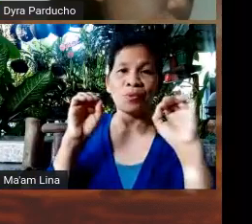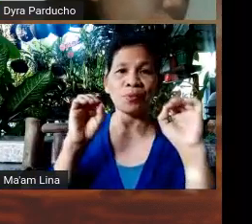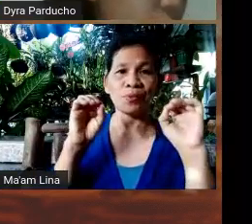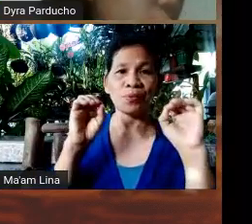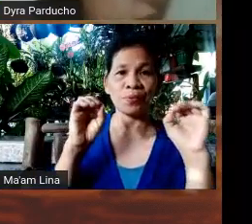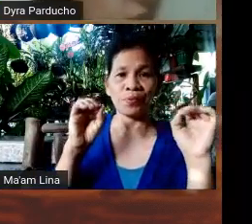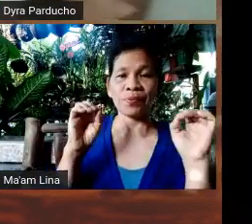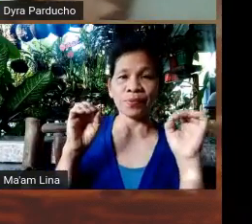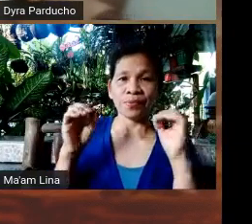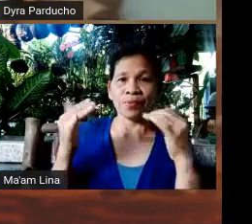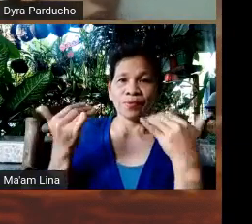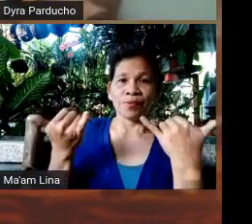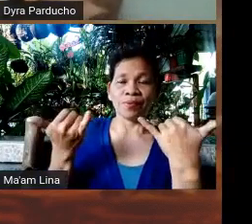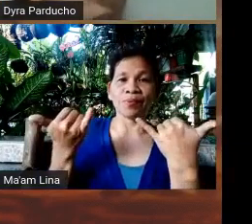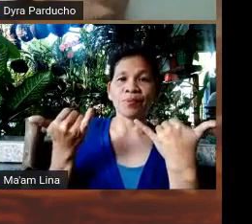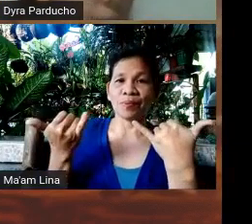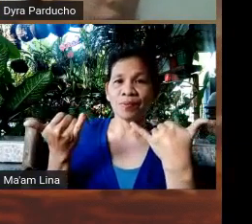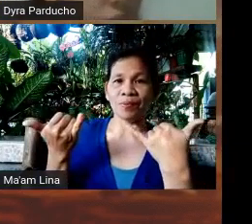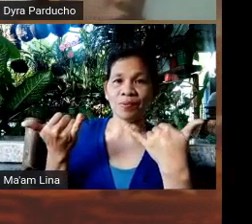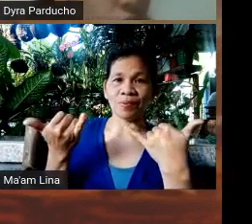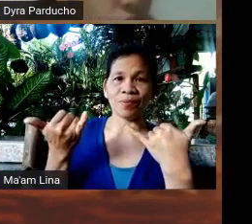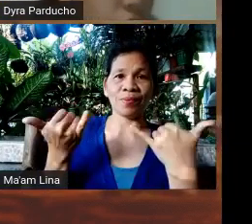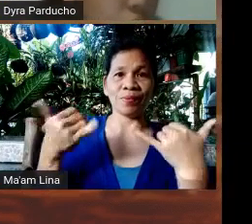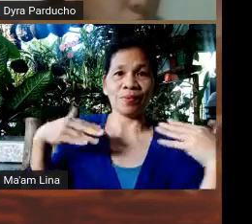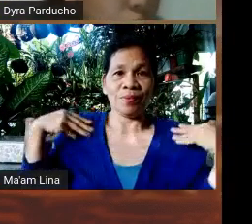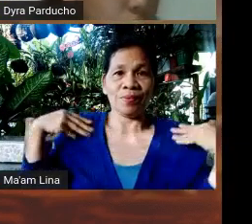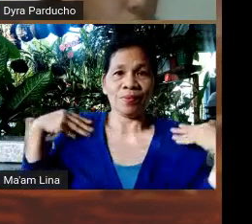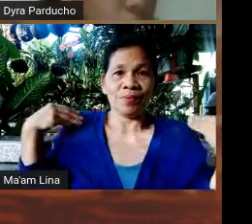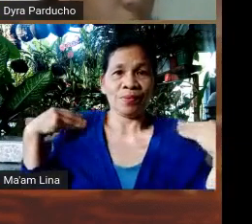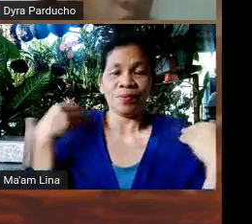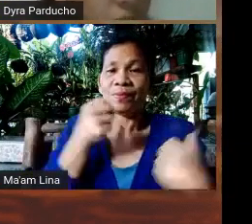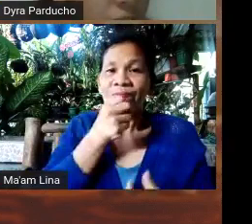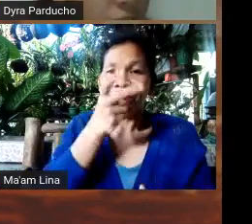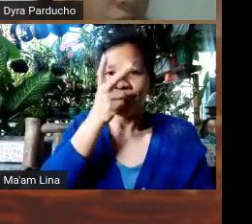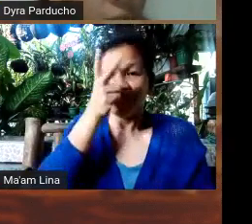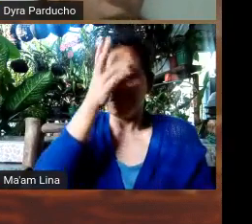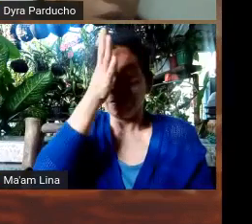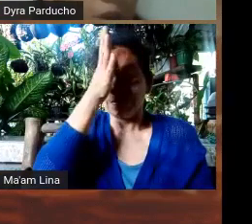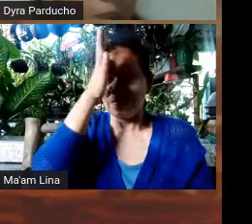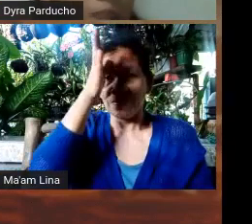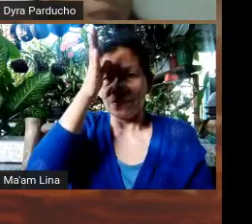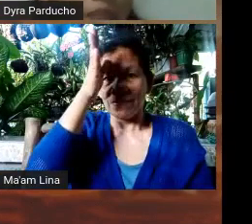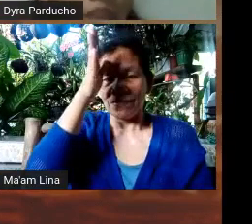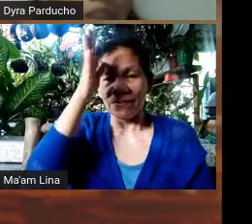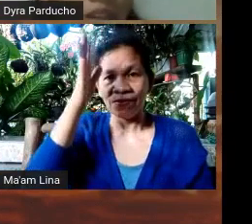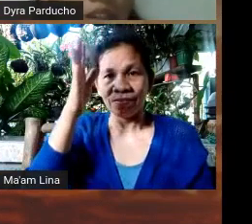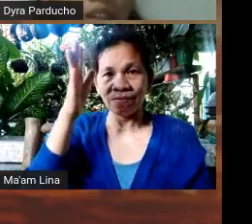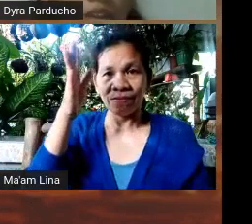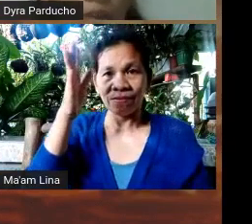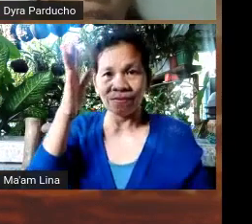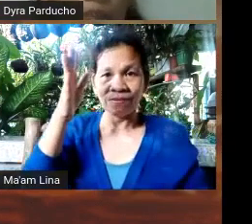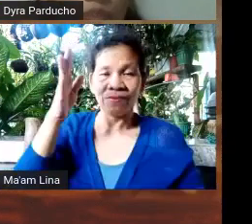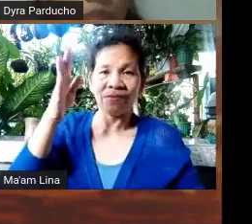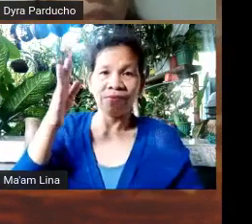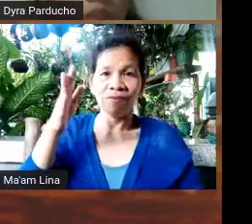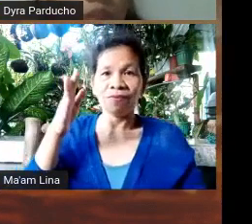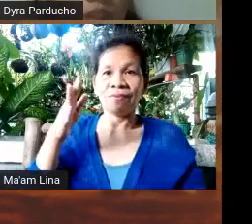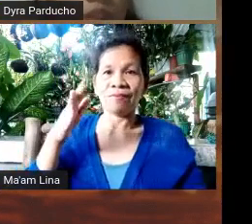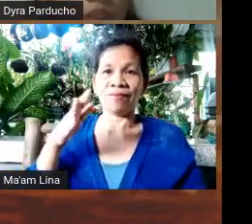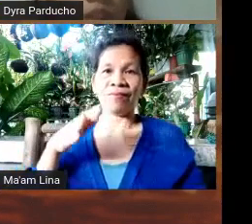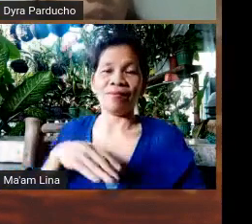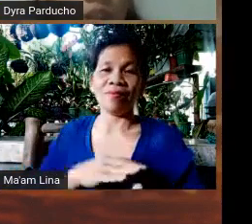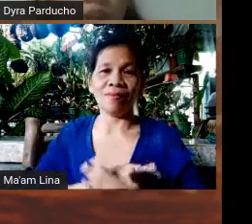Ito pong batang goat na to na walang ataw dito.